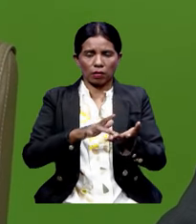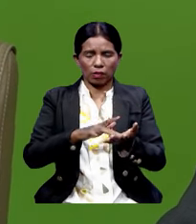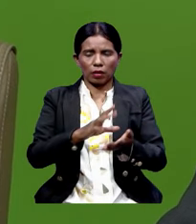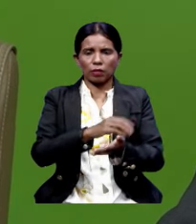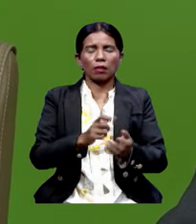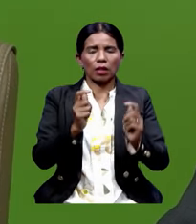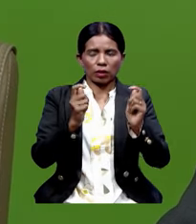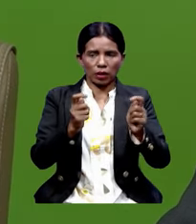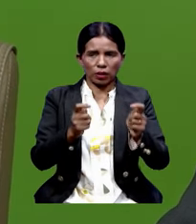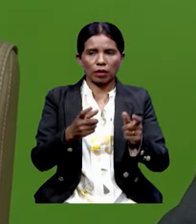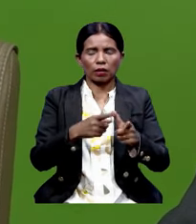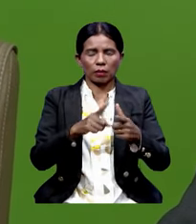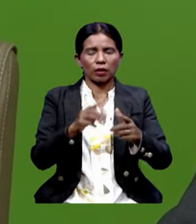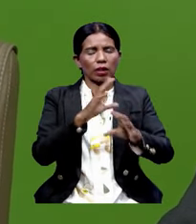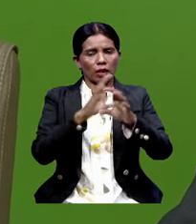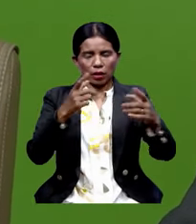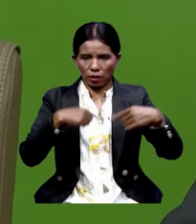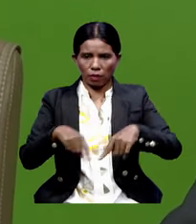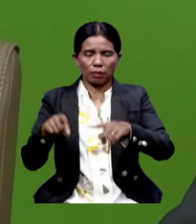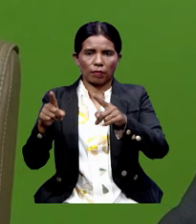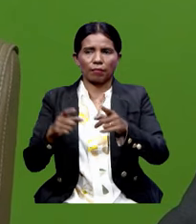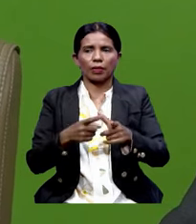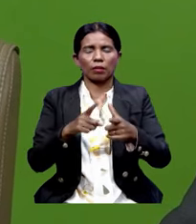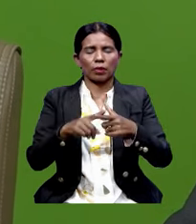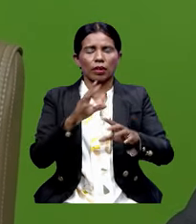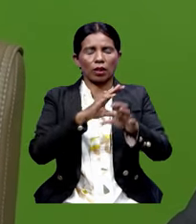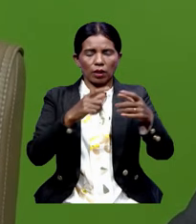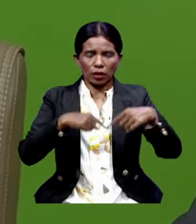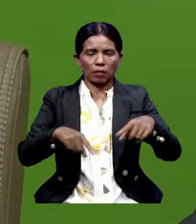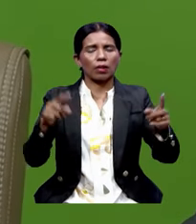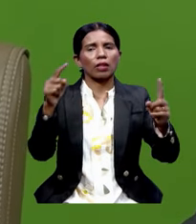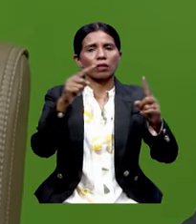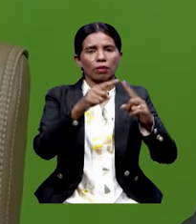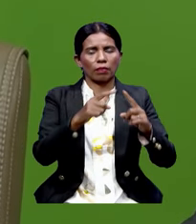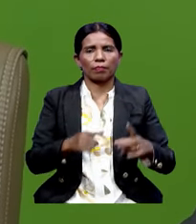eneba depois ma ambulância to. Ambulância to depois po